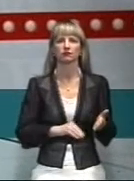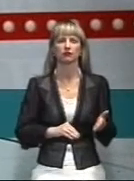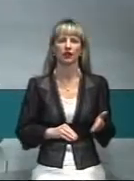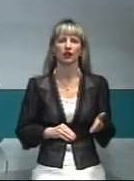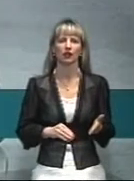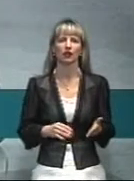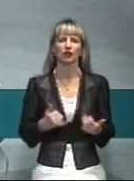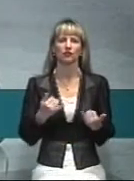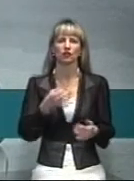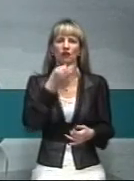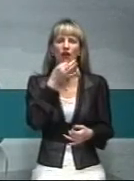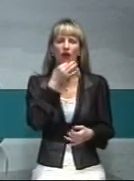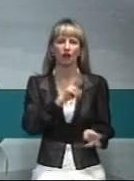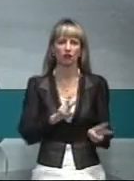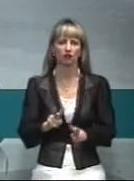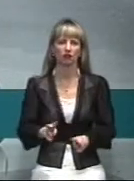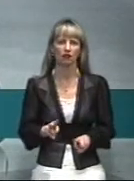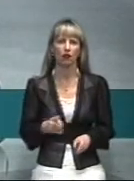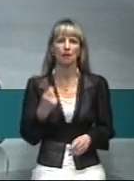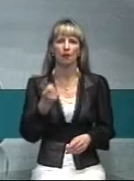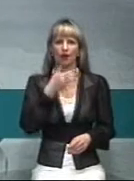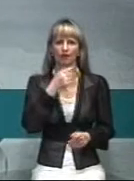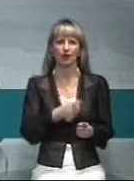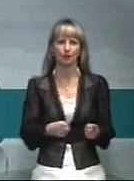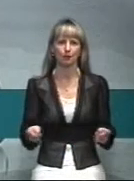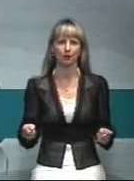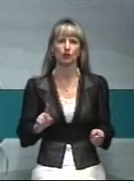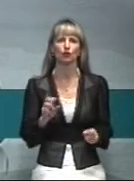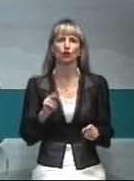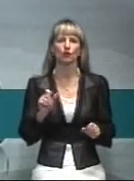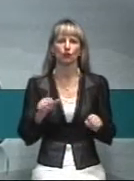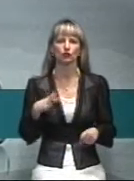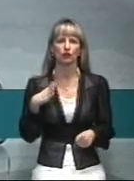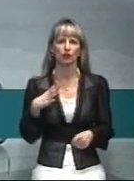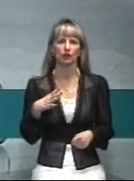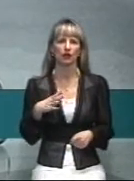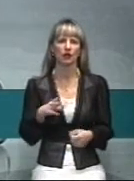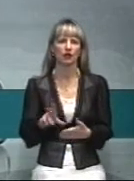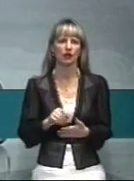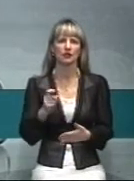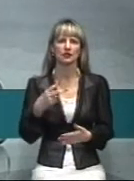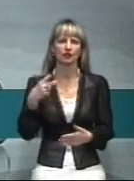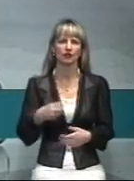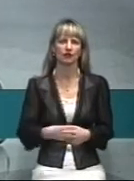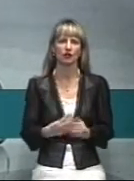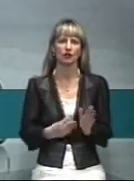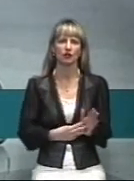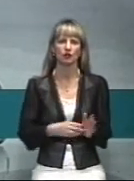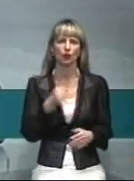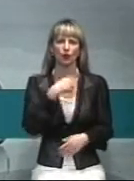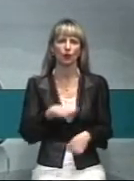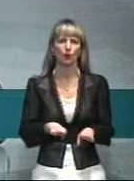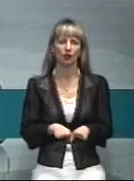цю динаміку ще рано відслідковувати. Необхідно, щоб пройшов певний проміжок часу, щоб його можна було порівняти, наприклад, з 2018 роком.